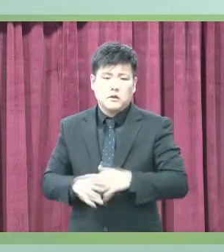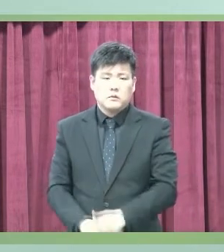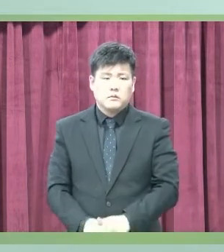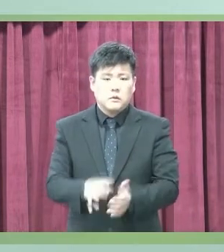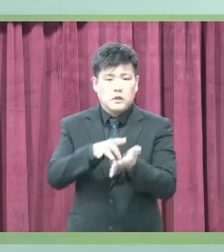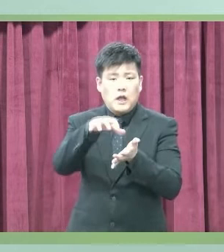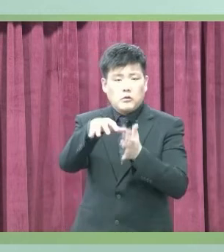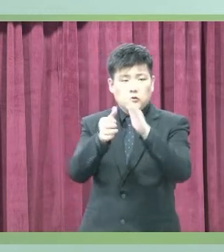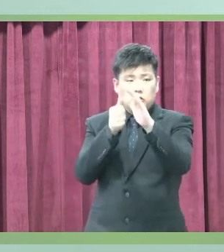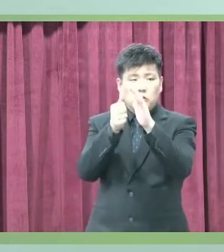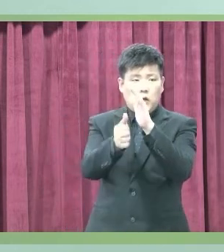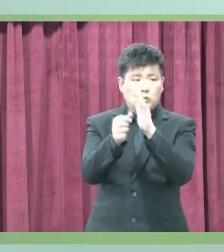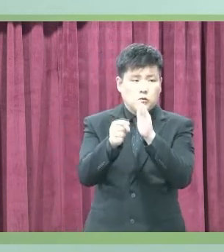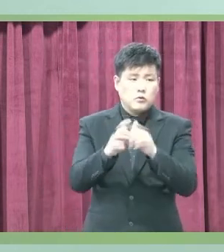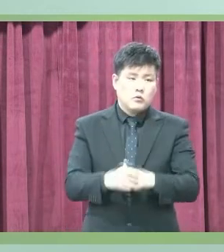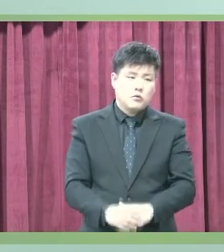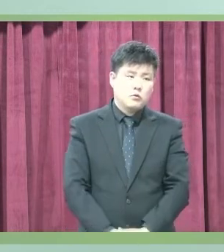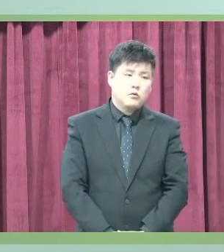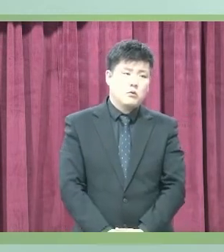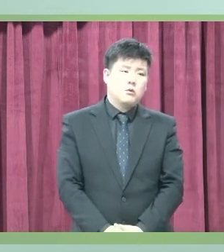약국 방문